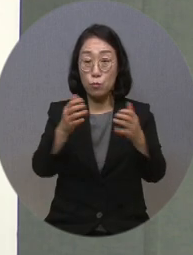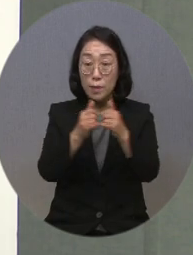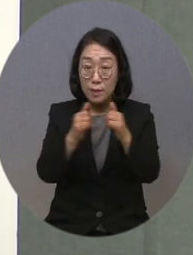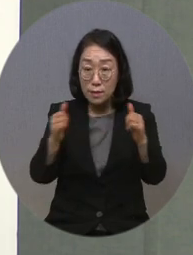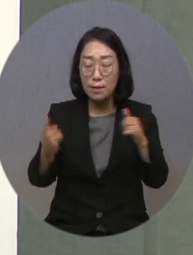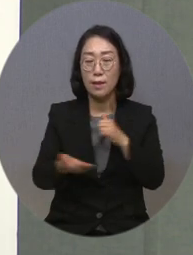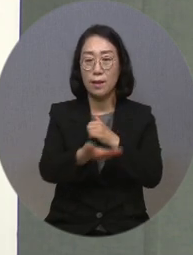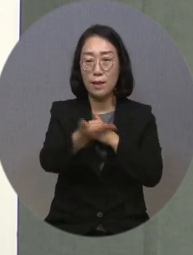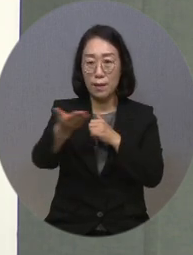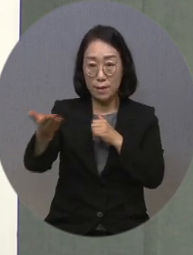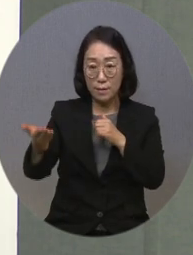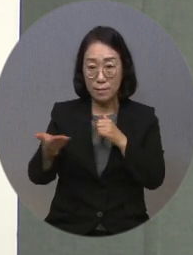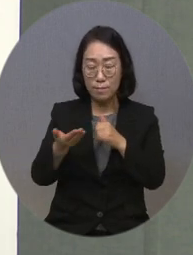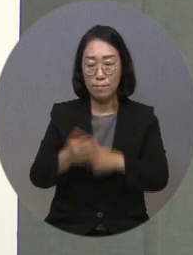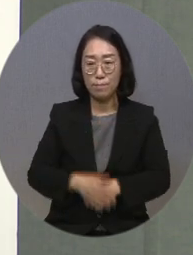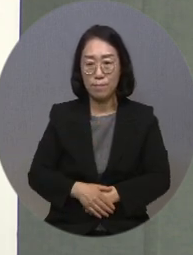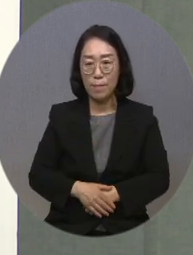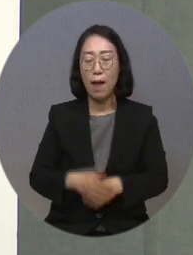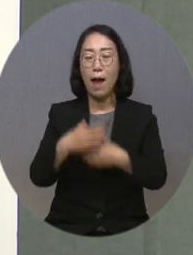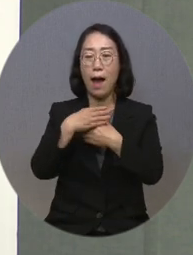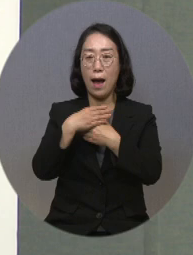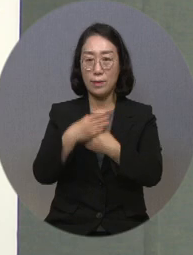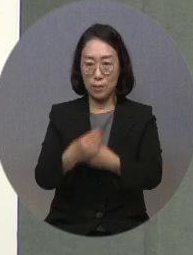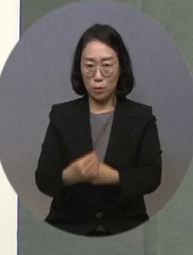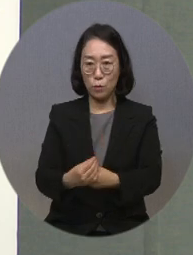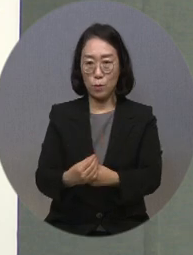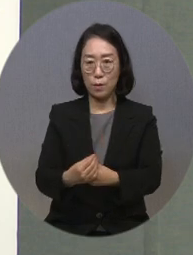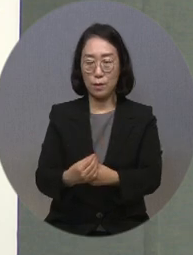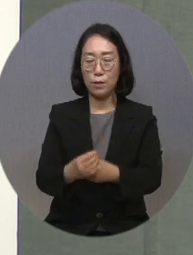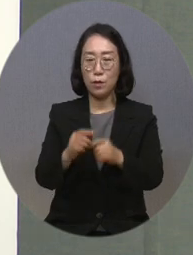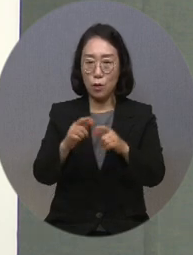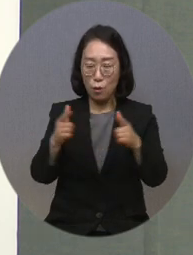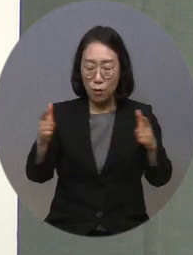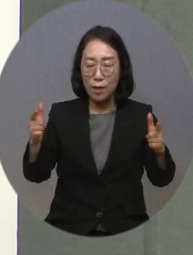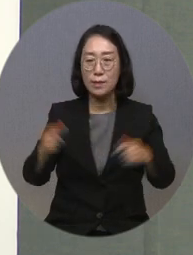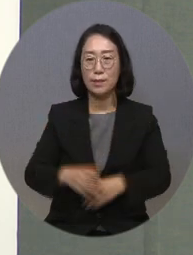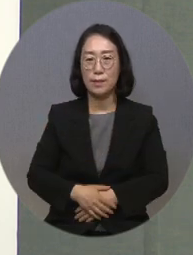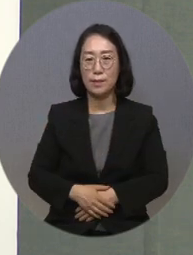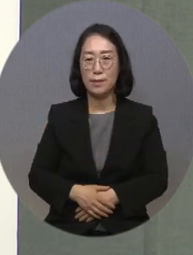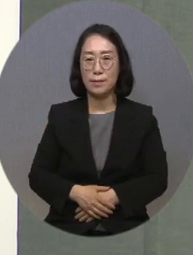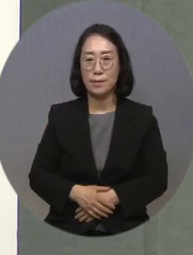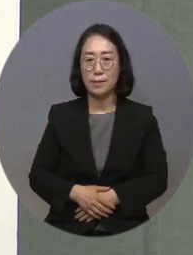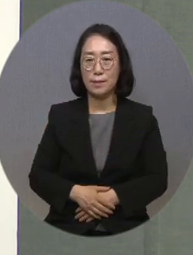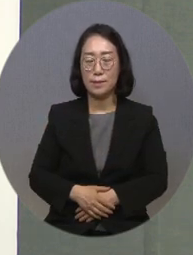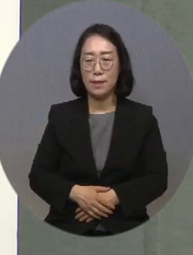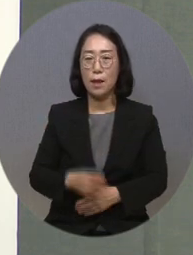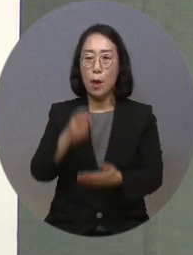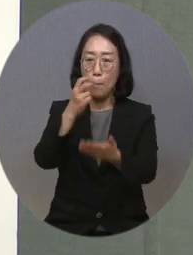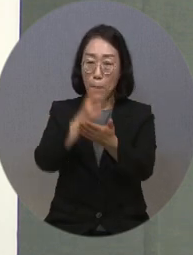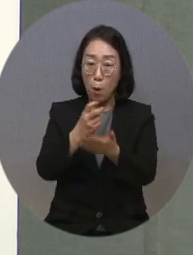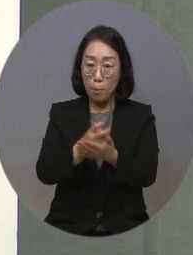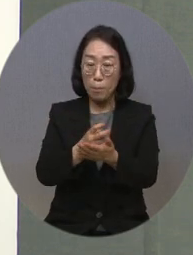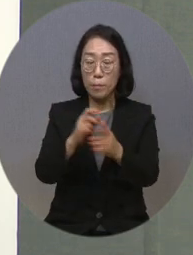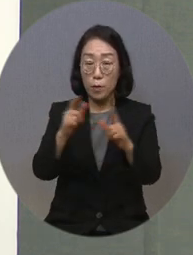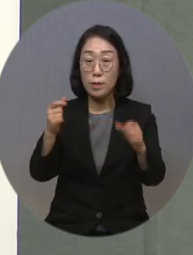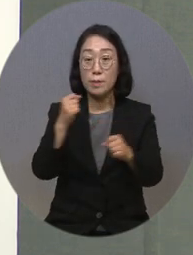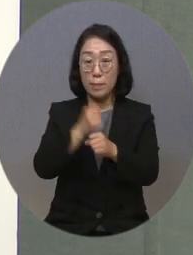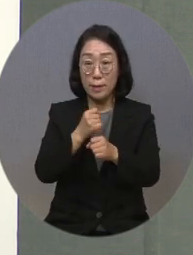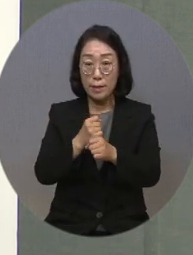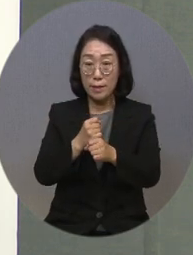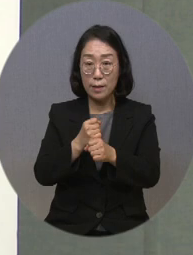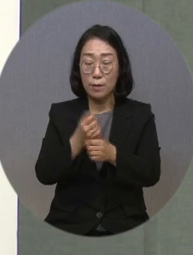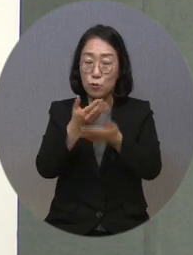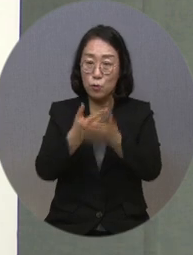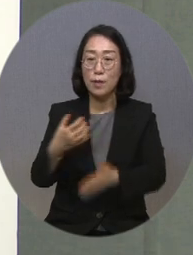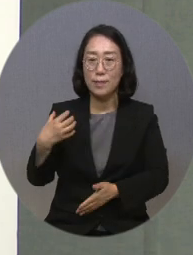국민들에게는 오히려 안정된 여러 가지 정책에 네. 입안의 주역으로